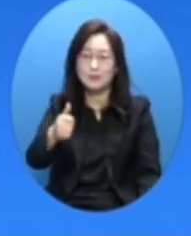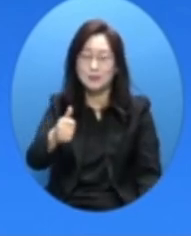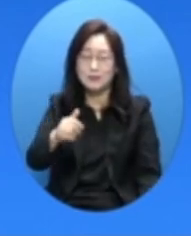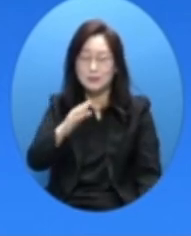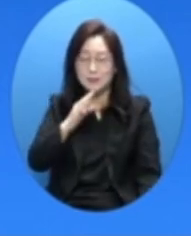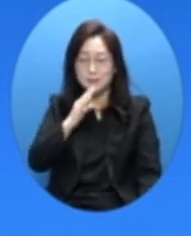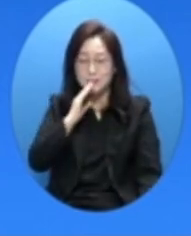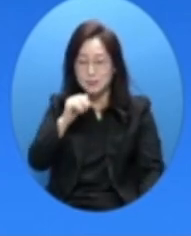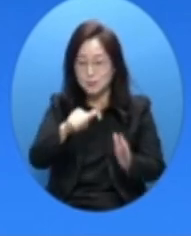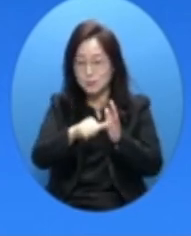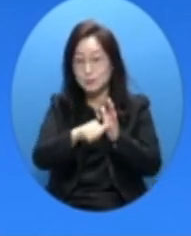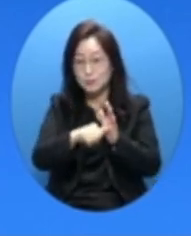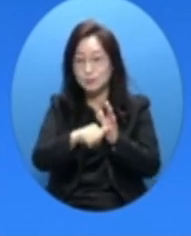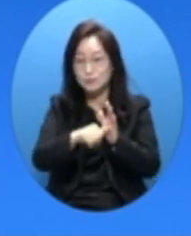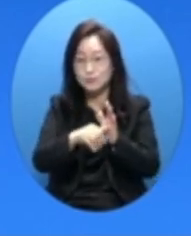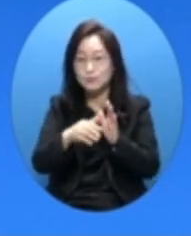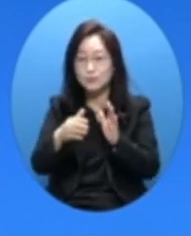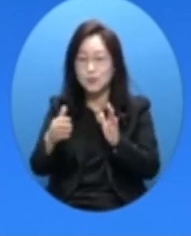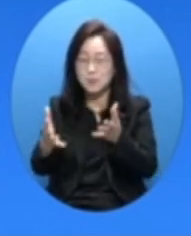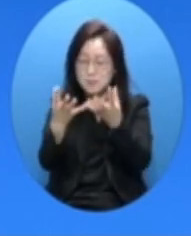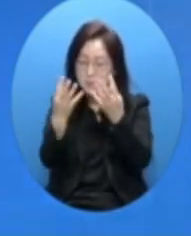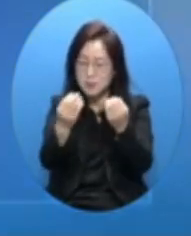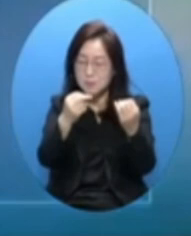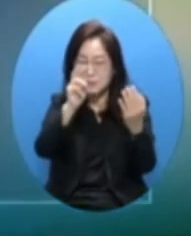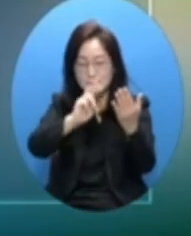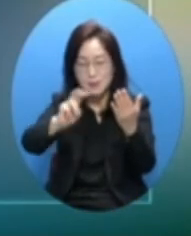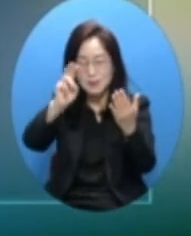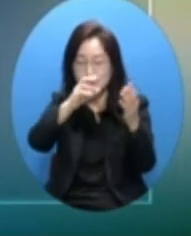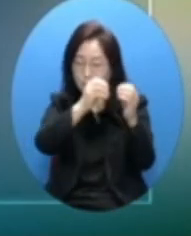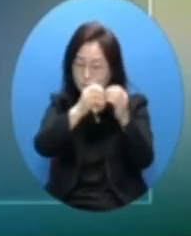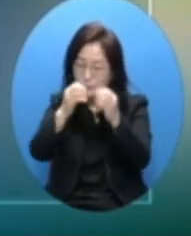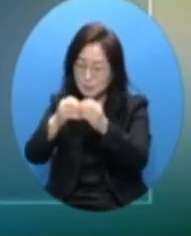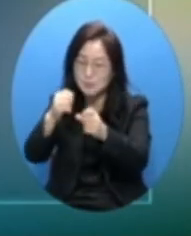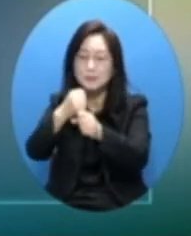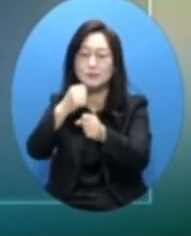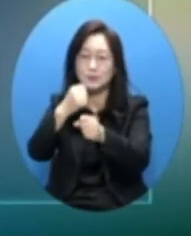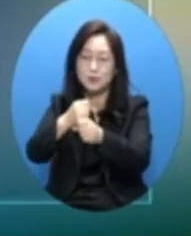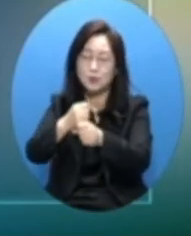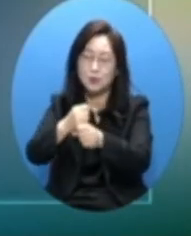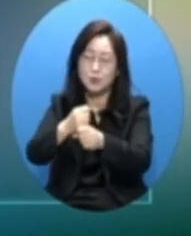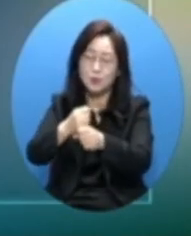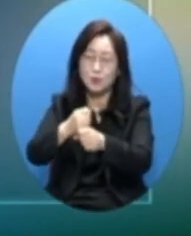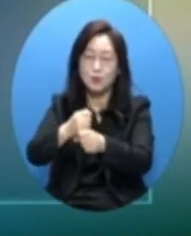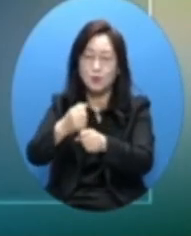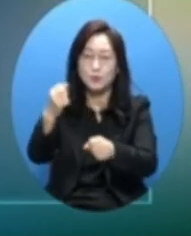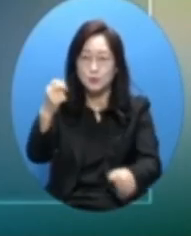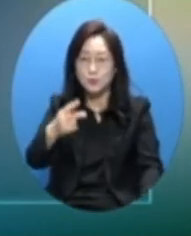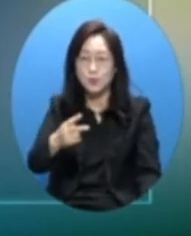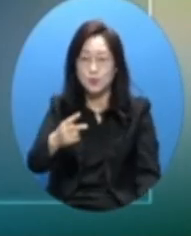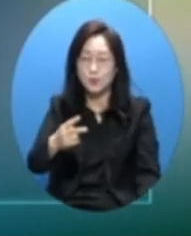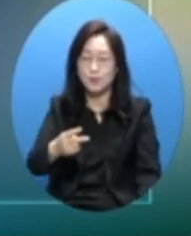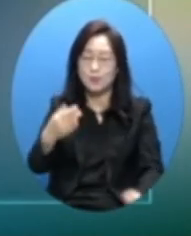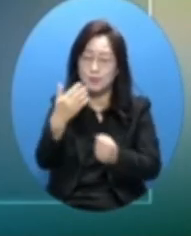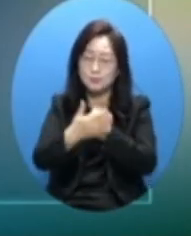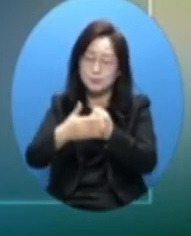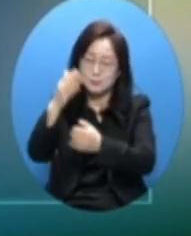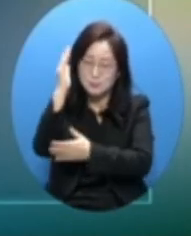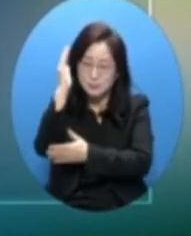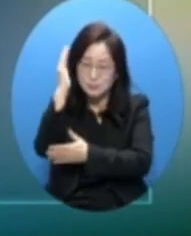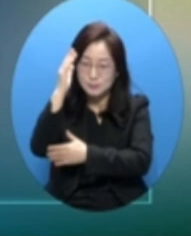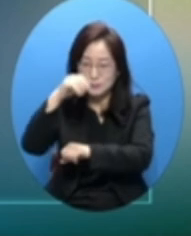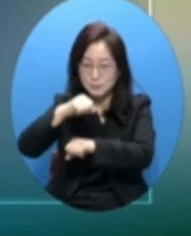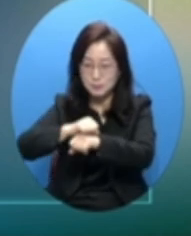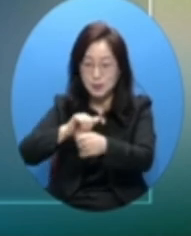그 당시 많은 찬송을 짓고 또 작사 작업도 하고 은혜로 말씀하는